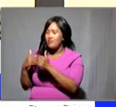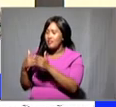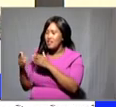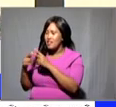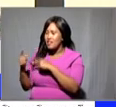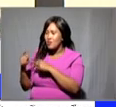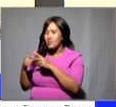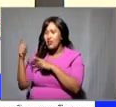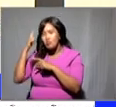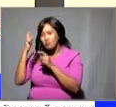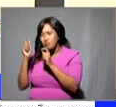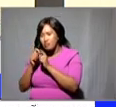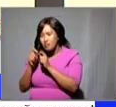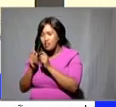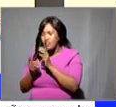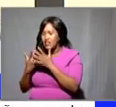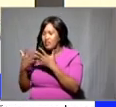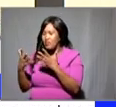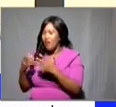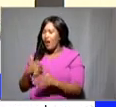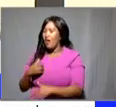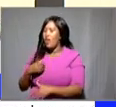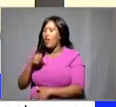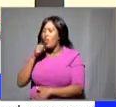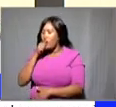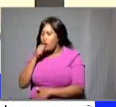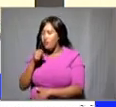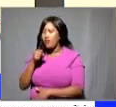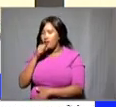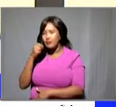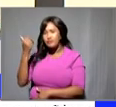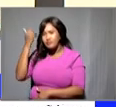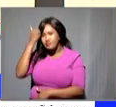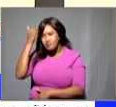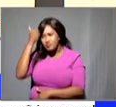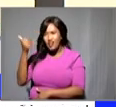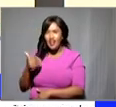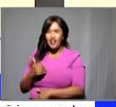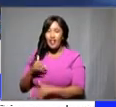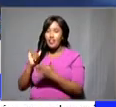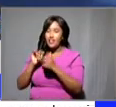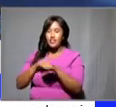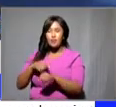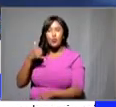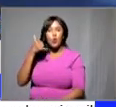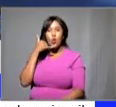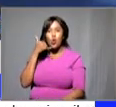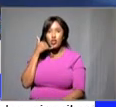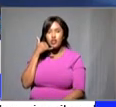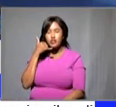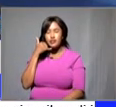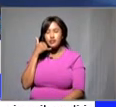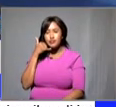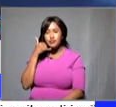ni anwa kuri oni mutwe ni anwa kugia these symptoms ya gukorora ni urahiuha mwiriri hindi yo tuhurire